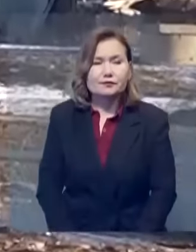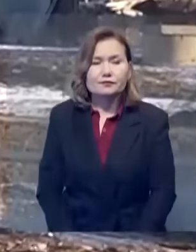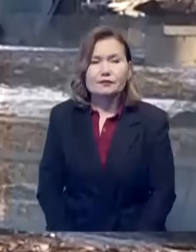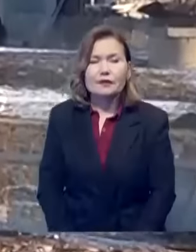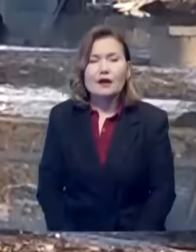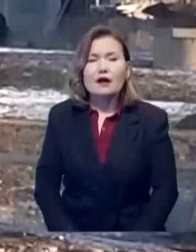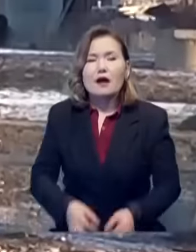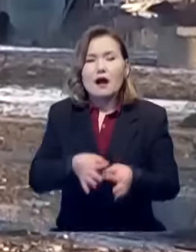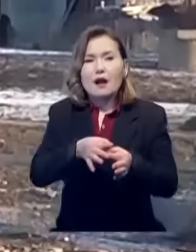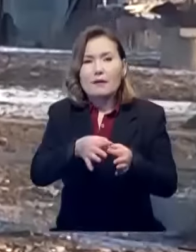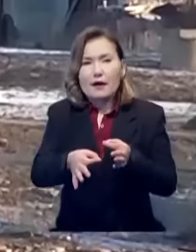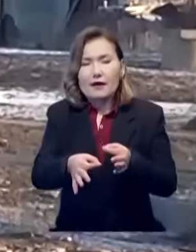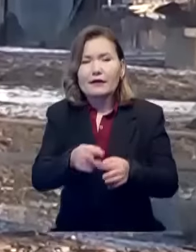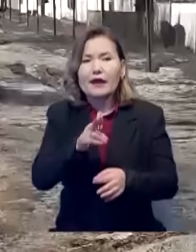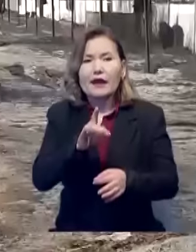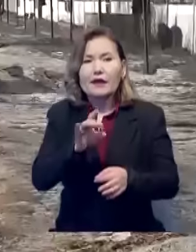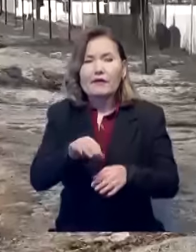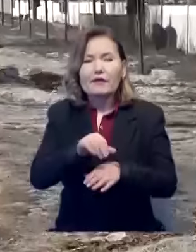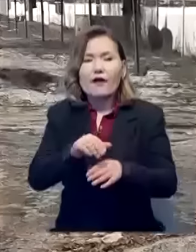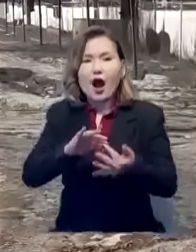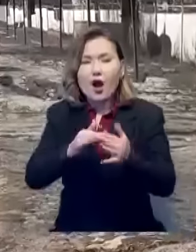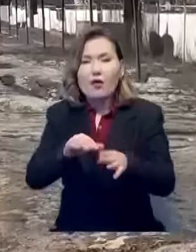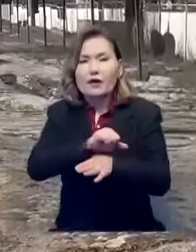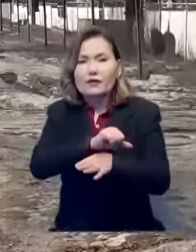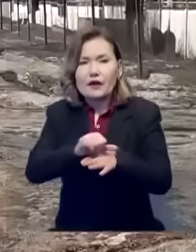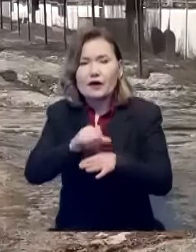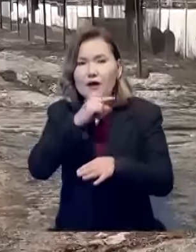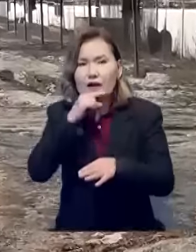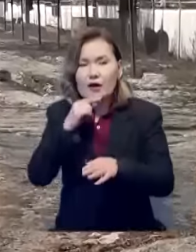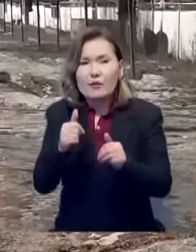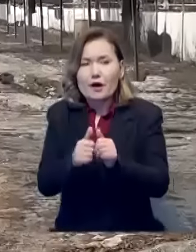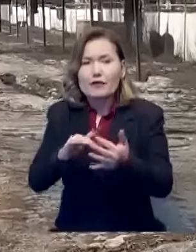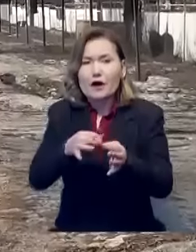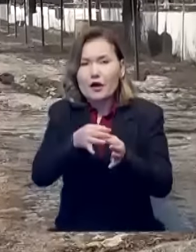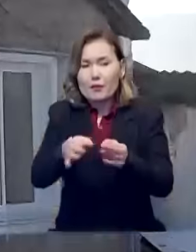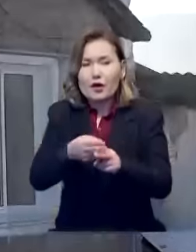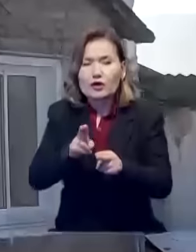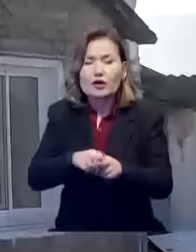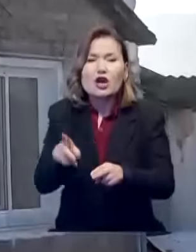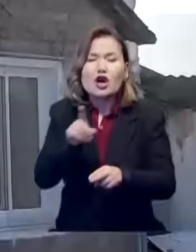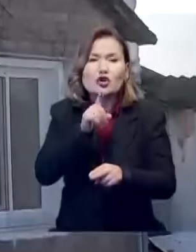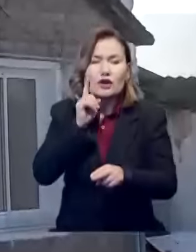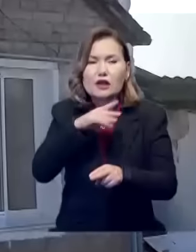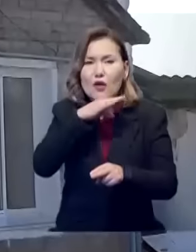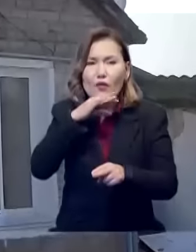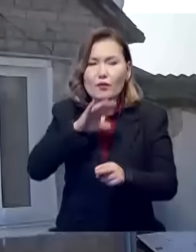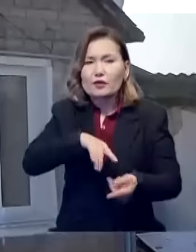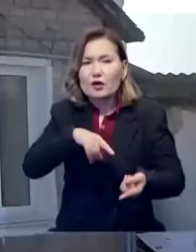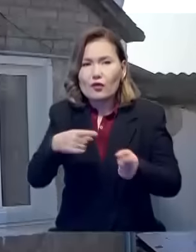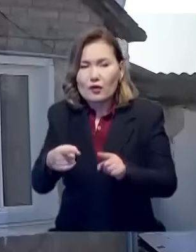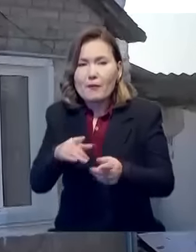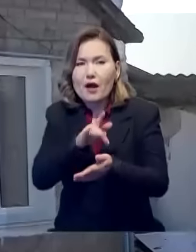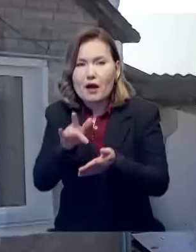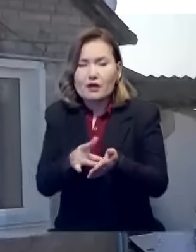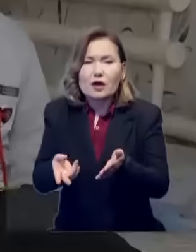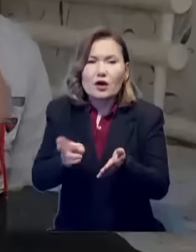Бәйтерек ауданына қарасты Чиров ауылы шекараның түбінде тұр. Бір кездері астықты алқабымен алып шыққан ауылдан соңғы жылдары жастар жаппай қалаға кетіпті. Соның салдары